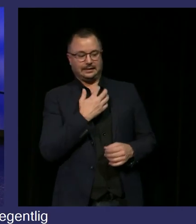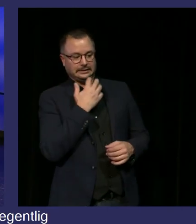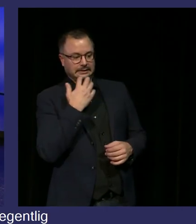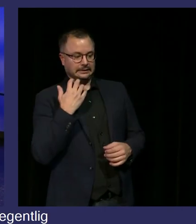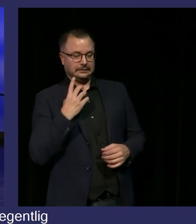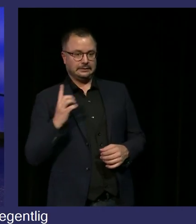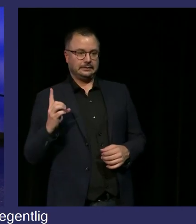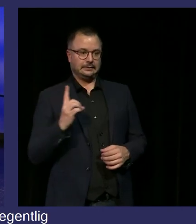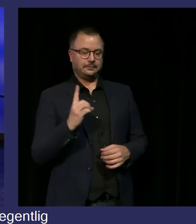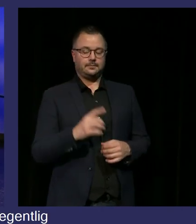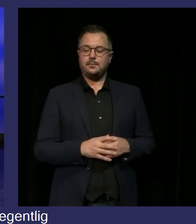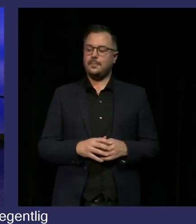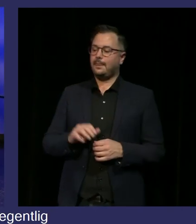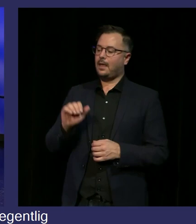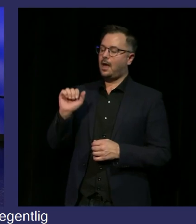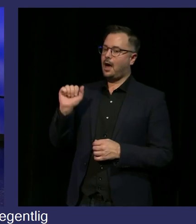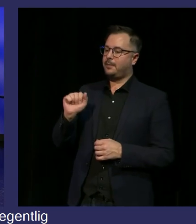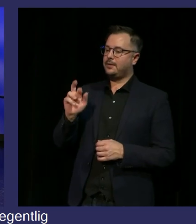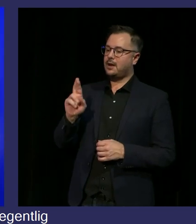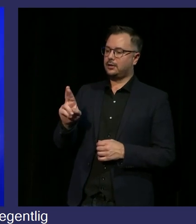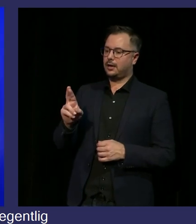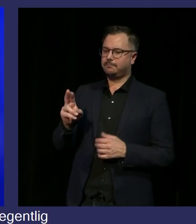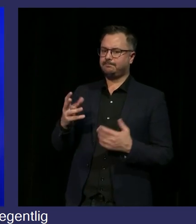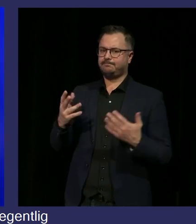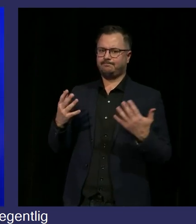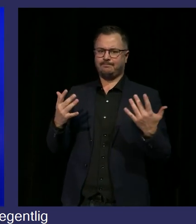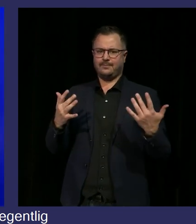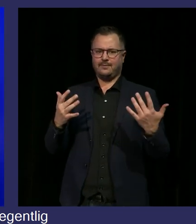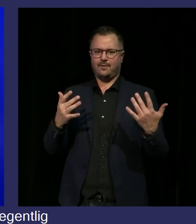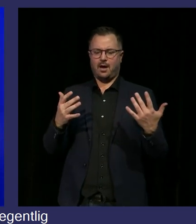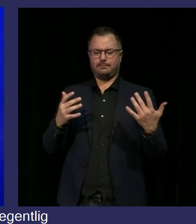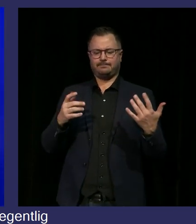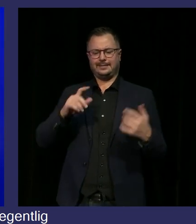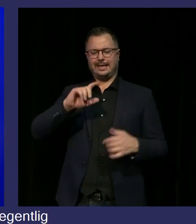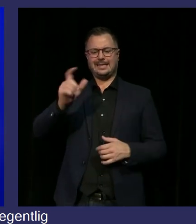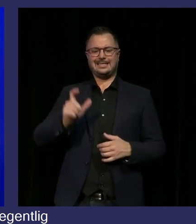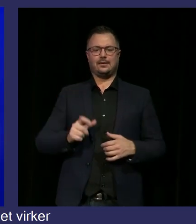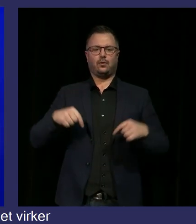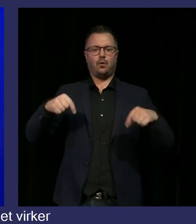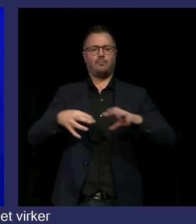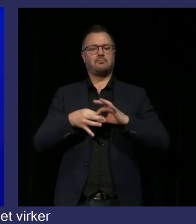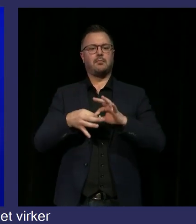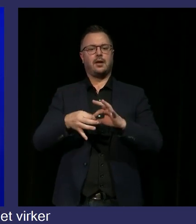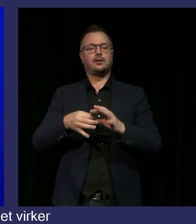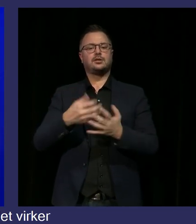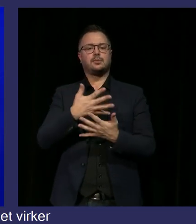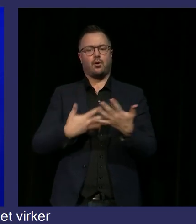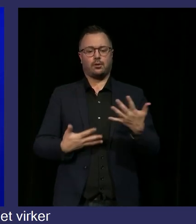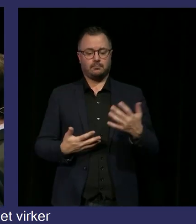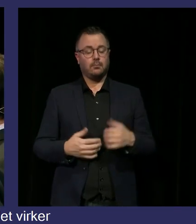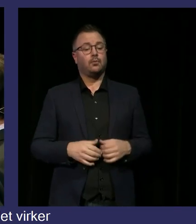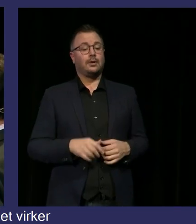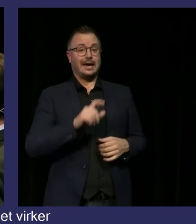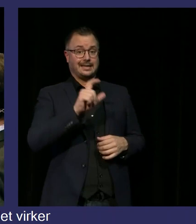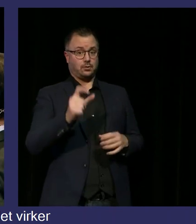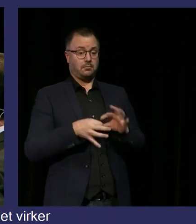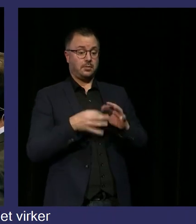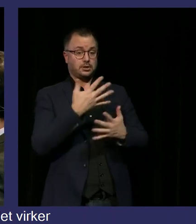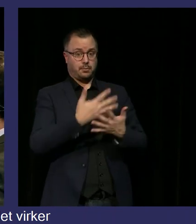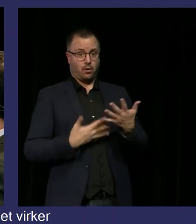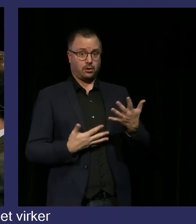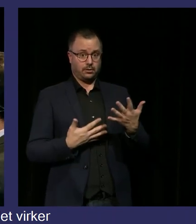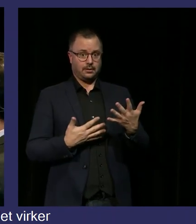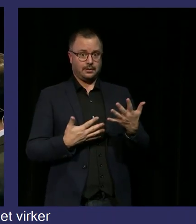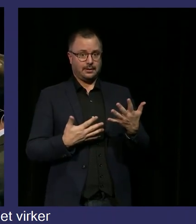kom her. Abid Raja, hva står på spillet her egentlig, med tanke på språkloven? Altså det som står på spill for det virker ikke